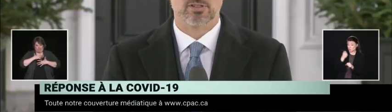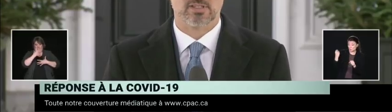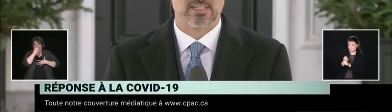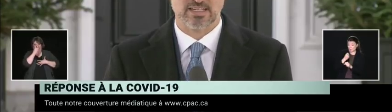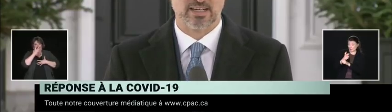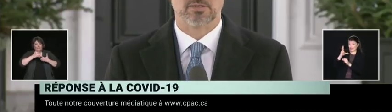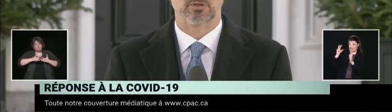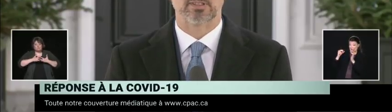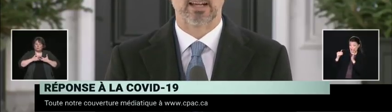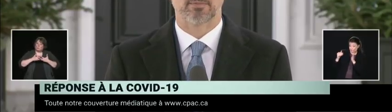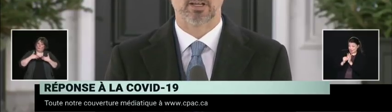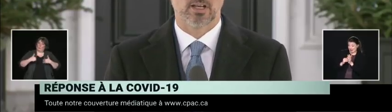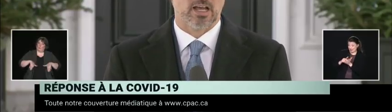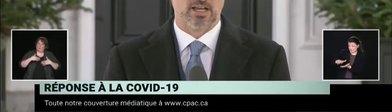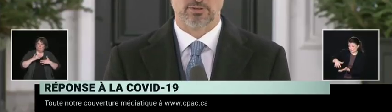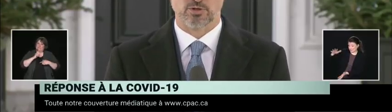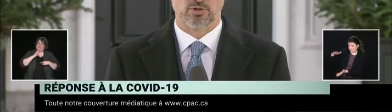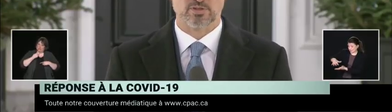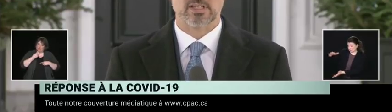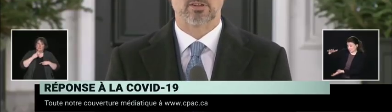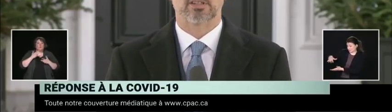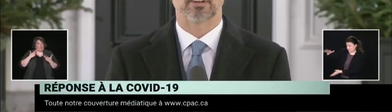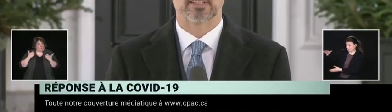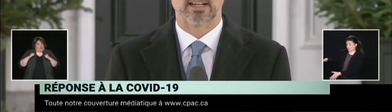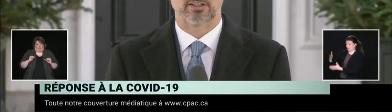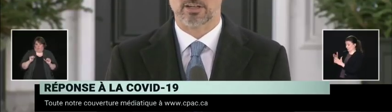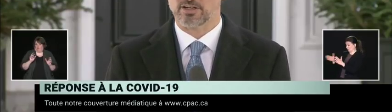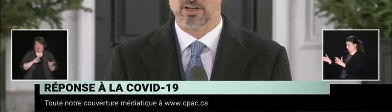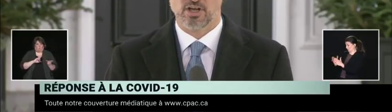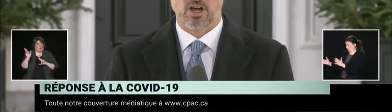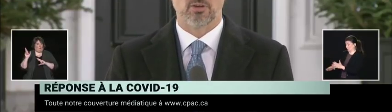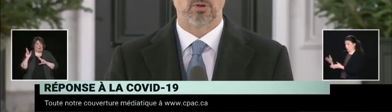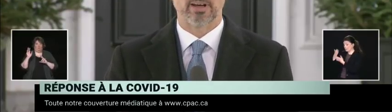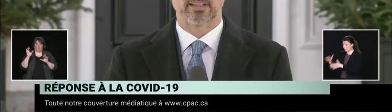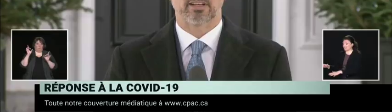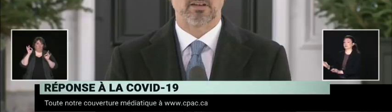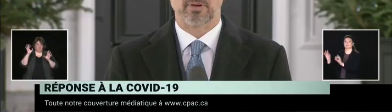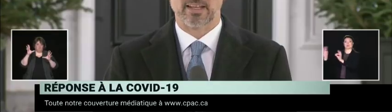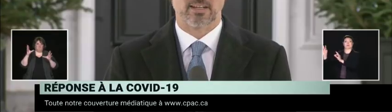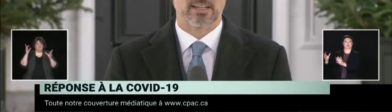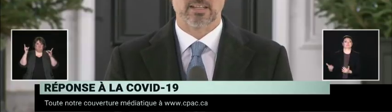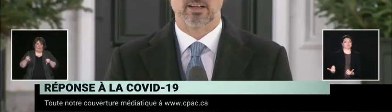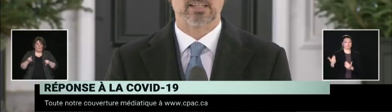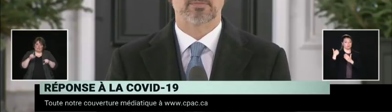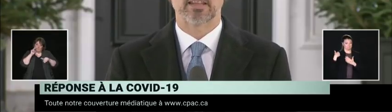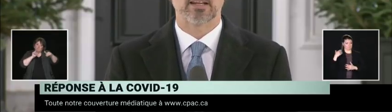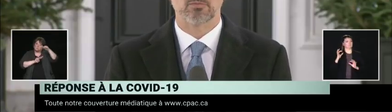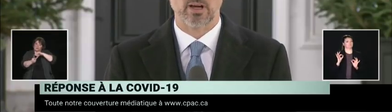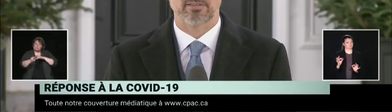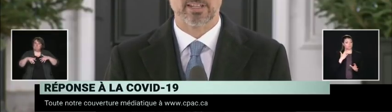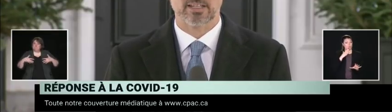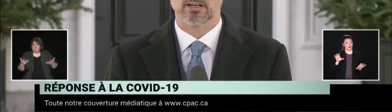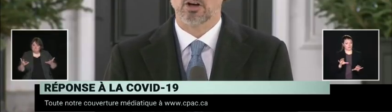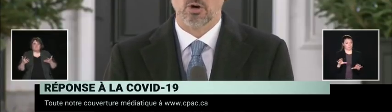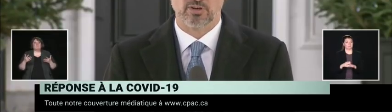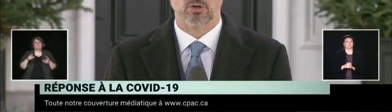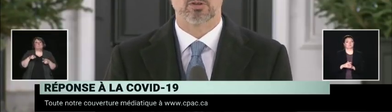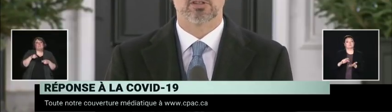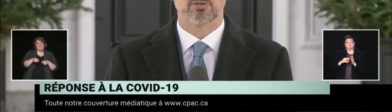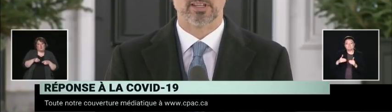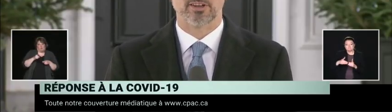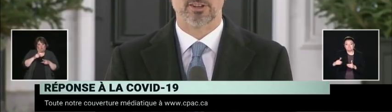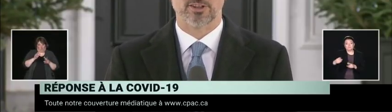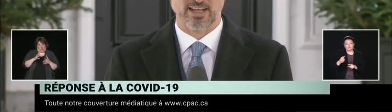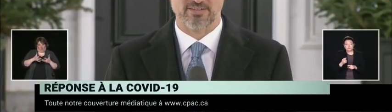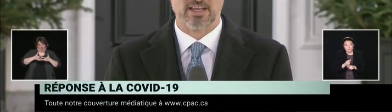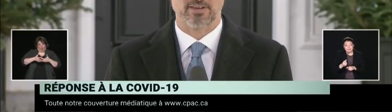c'est juste ce qui est responsable. Donc, on sait que ces ventilateurs vont être prêts dans les semaines et les mois à venir. On va